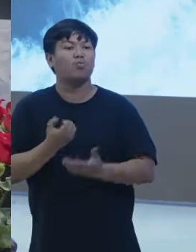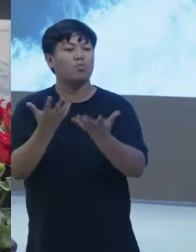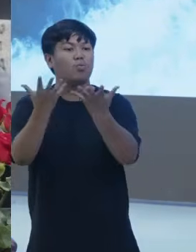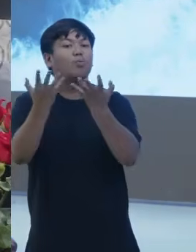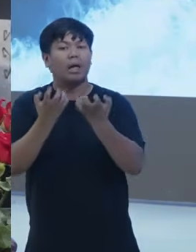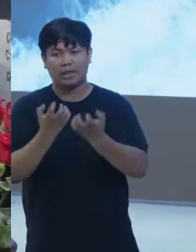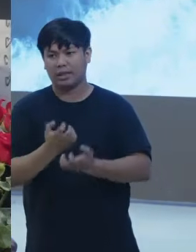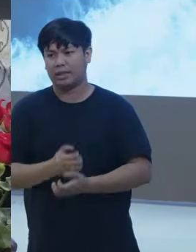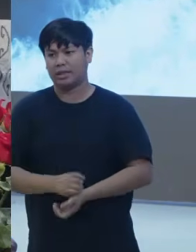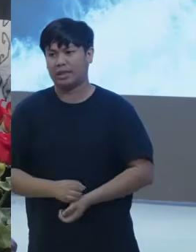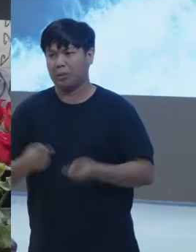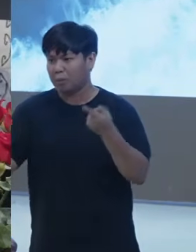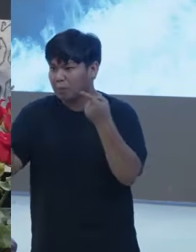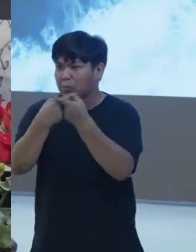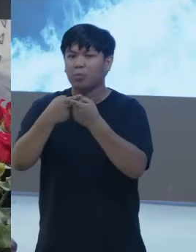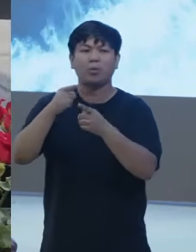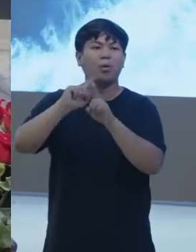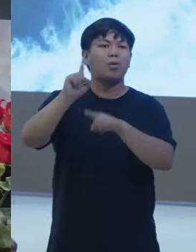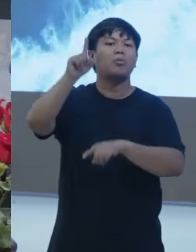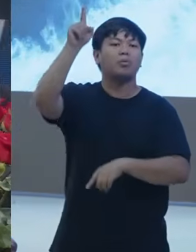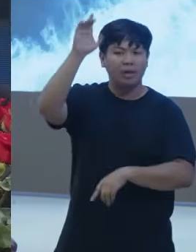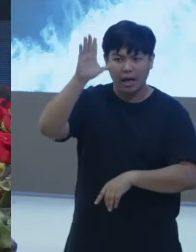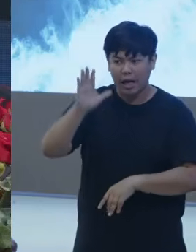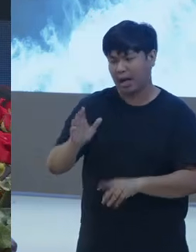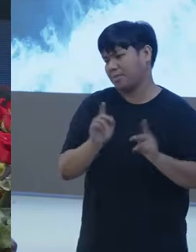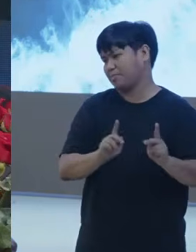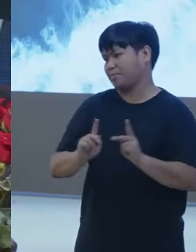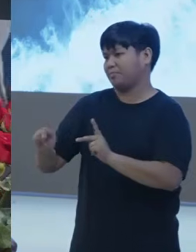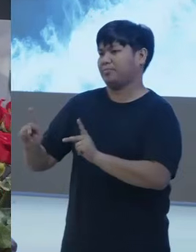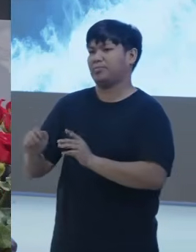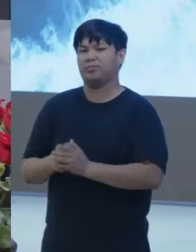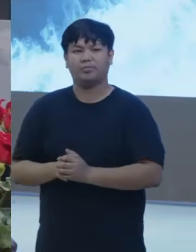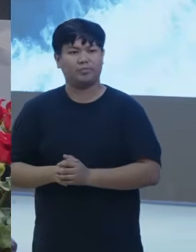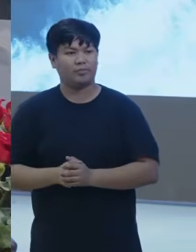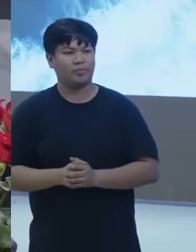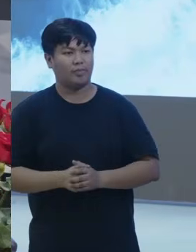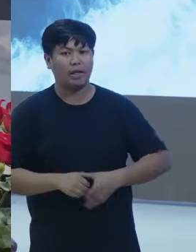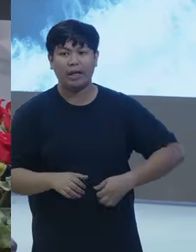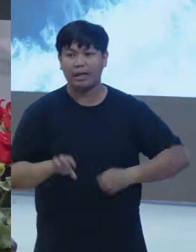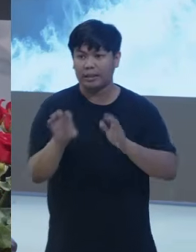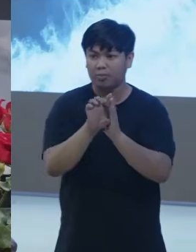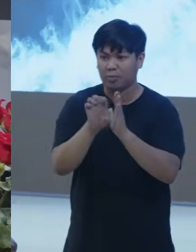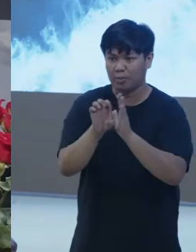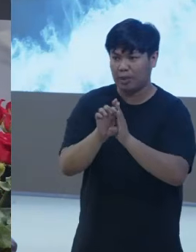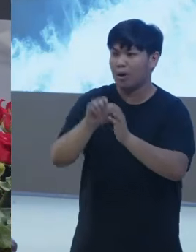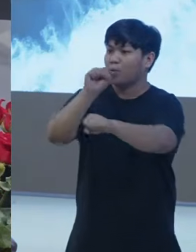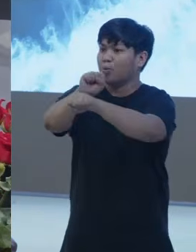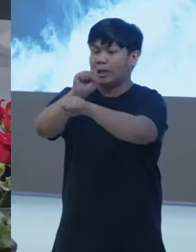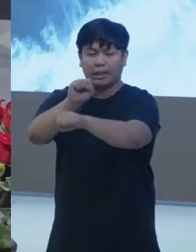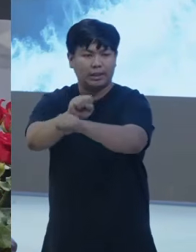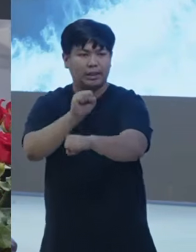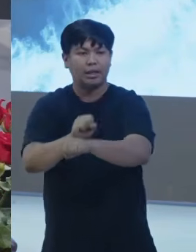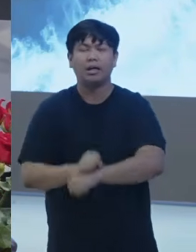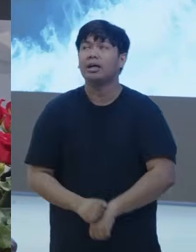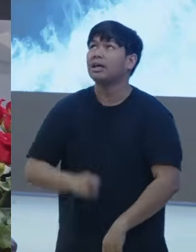Kanya, hinihingi natin, nananalangin tayo, Panginoon, sana ma-promote ako. Kasi hindi